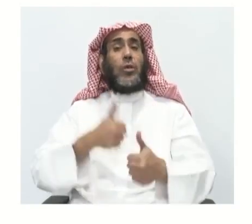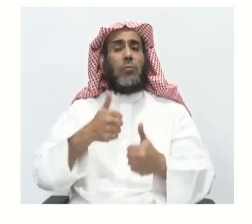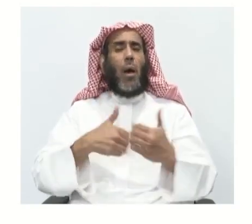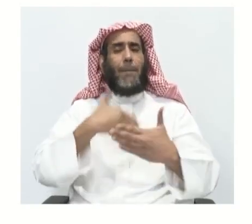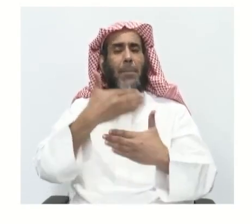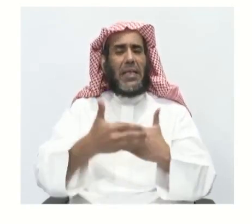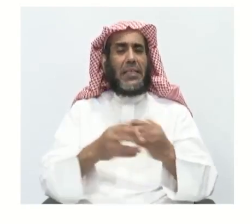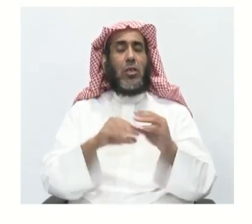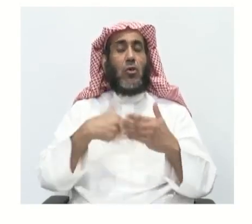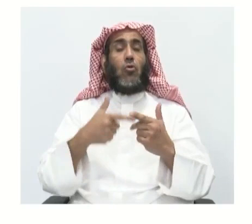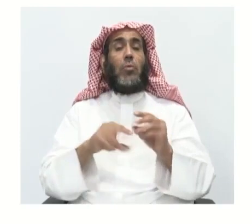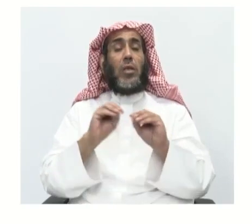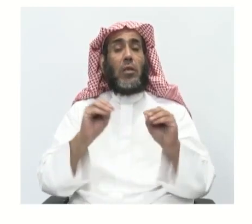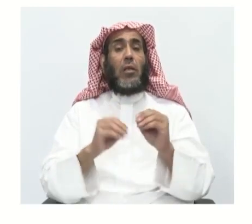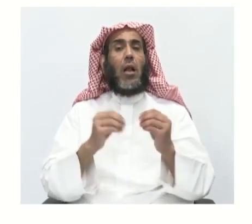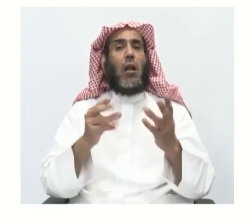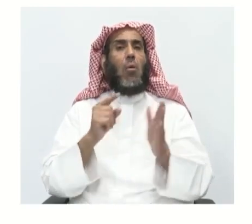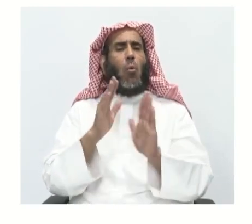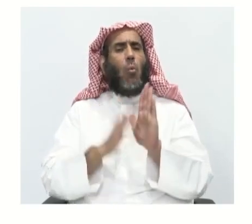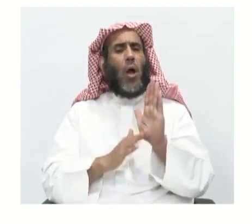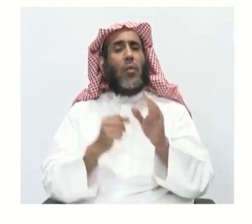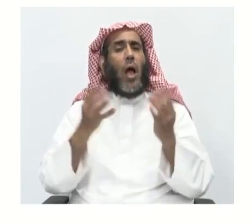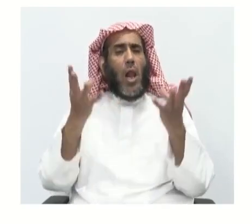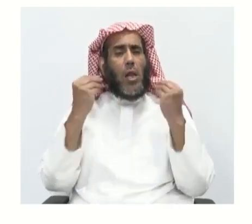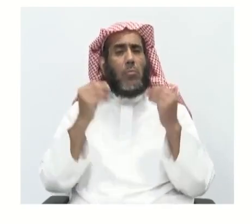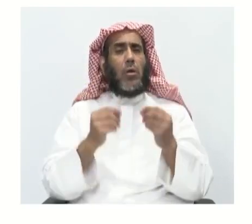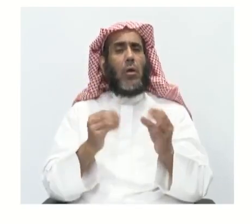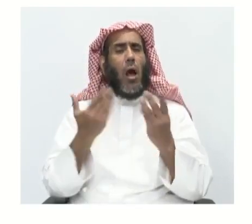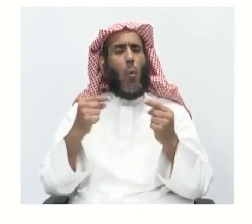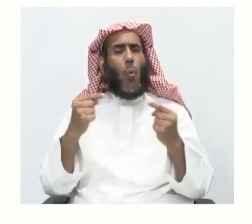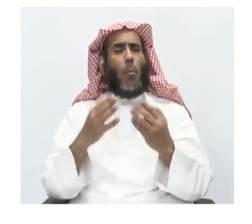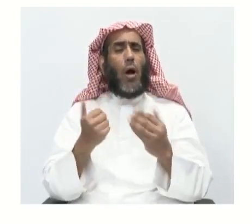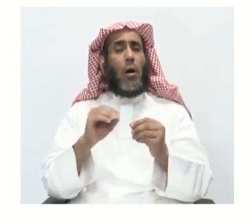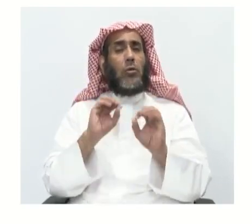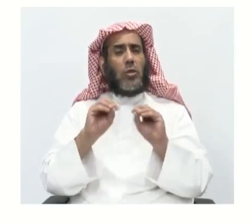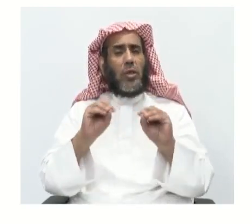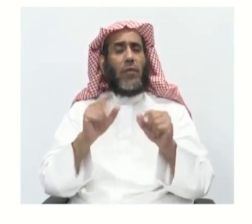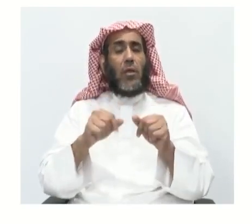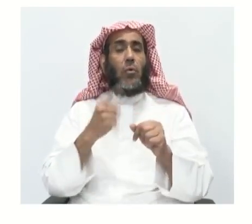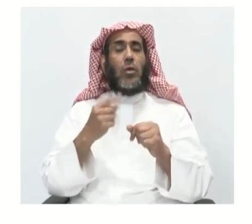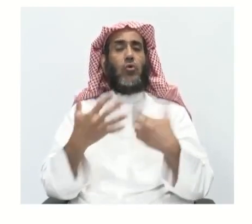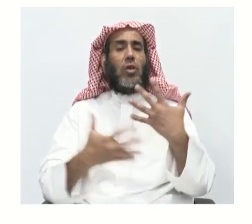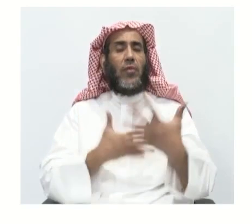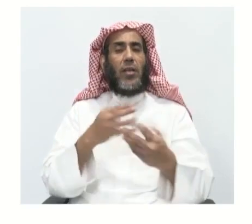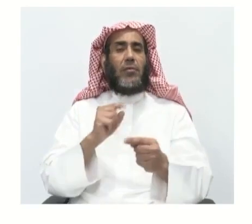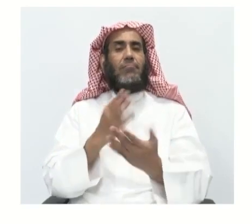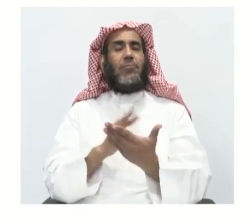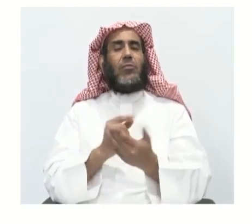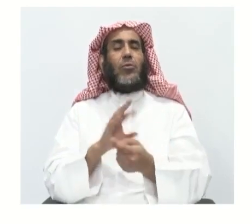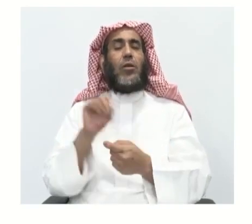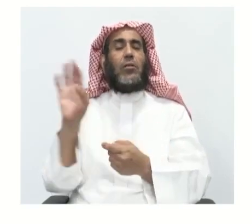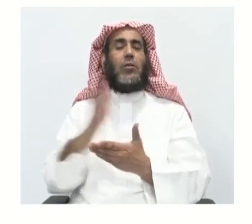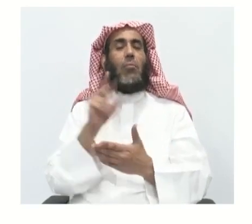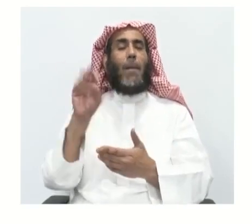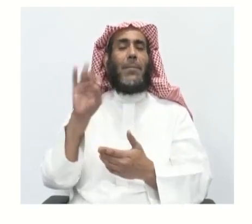ثم سنتحدث عن الماده العلميه التي تم اخذها في هذه الوحده نشارك طعا في تقديم هذا الدرس في لغه